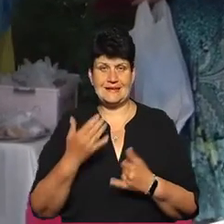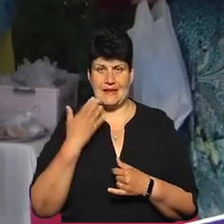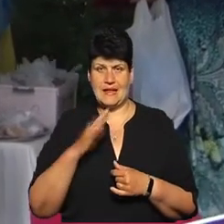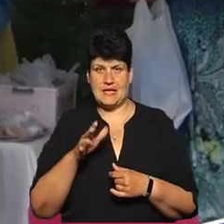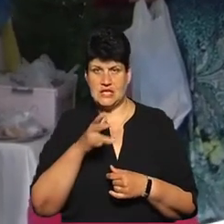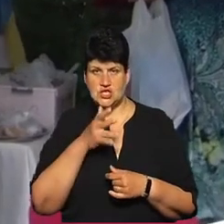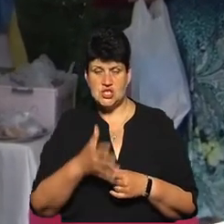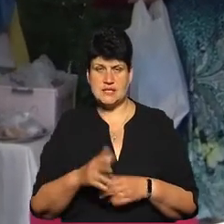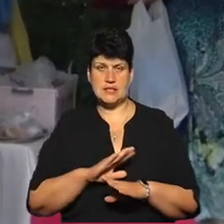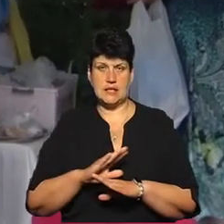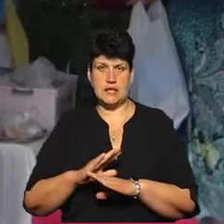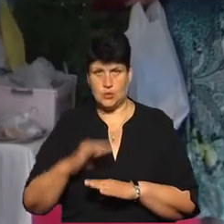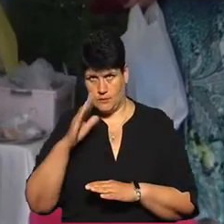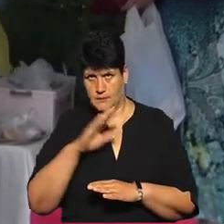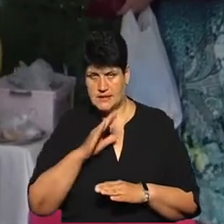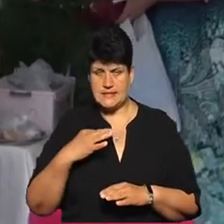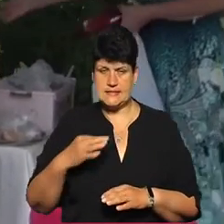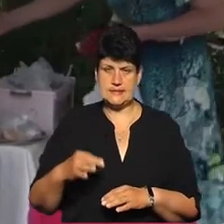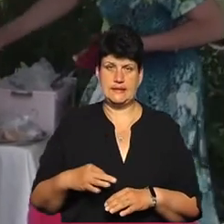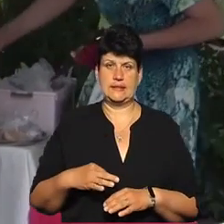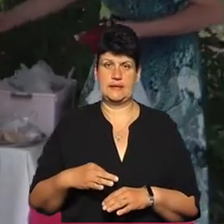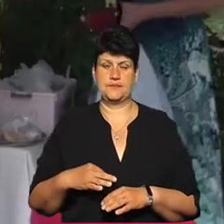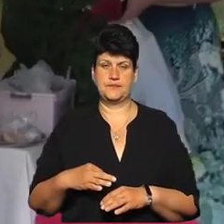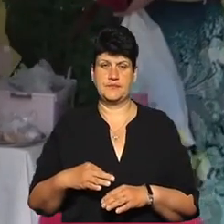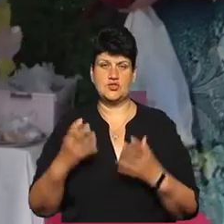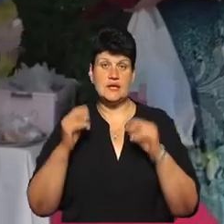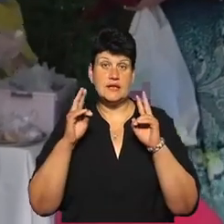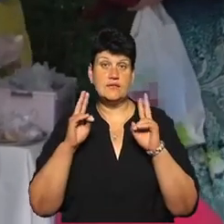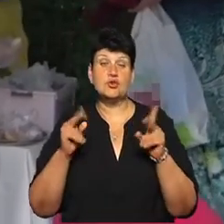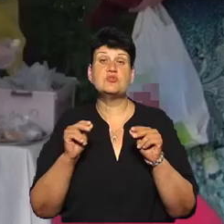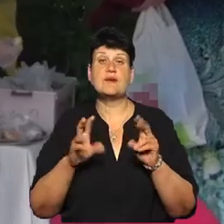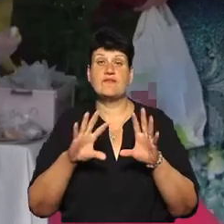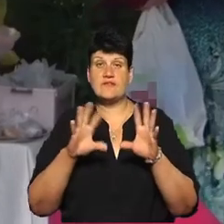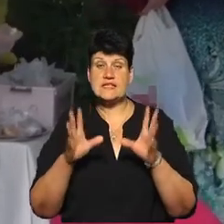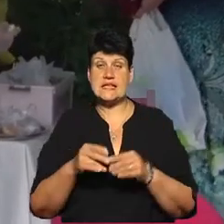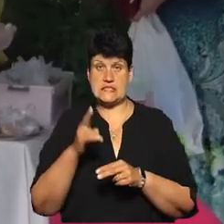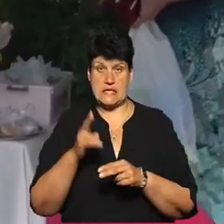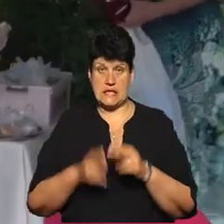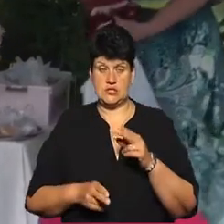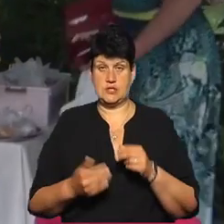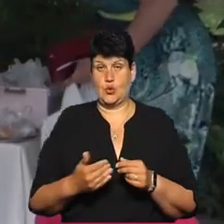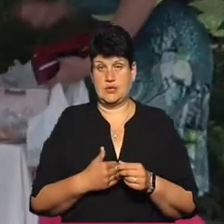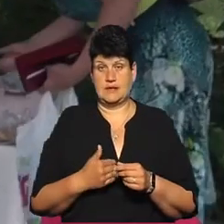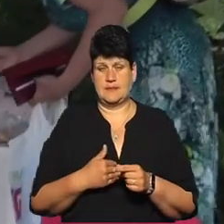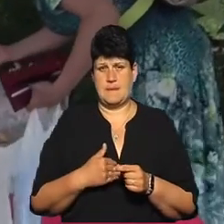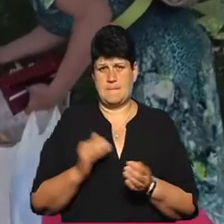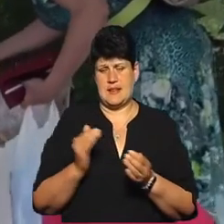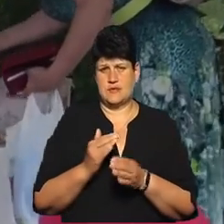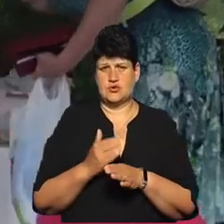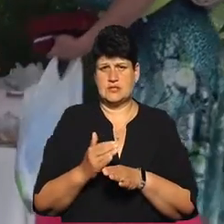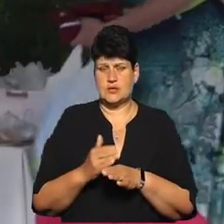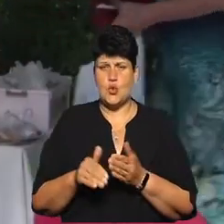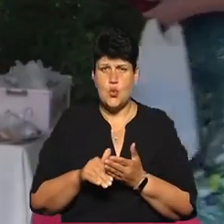люди, гинуть батьки, сини. І ще невідомо, чим все закінчиться. Хотілося б якоюсь маленькою частиною